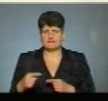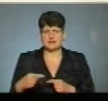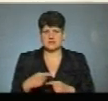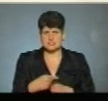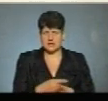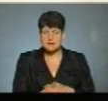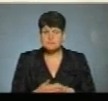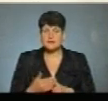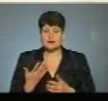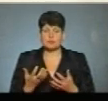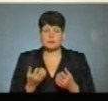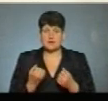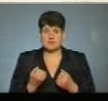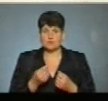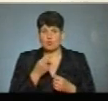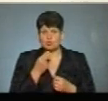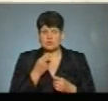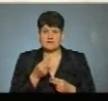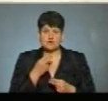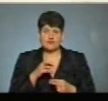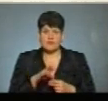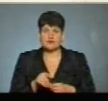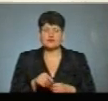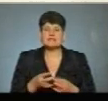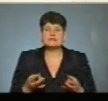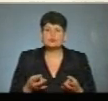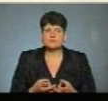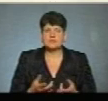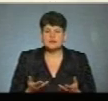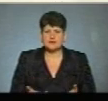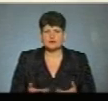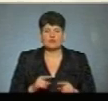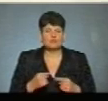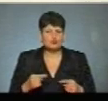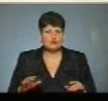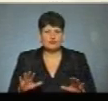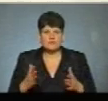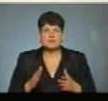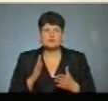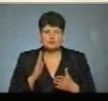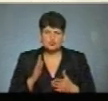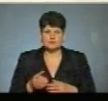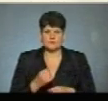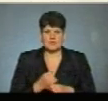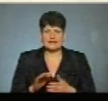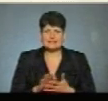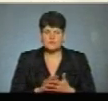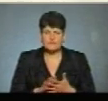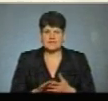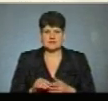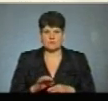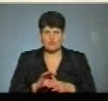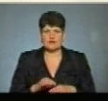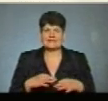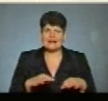чоловіки на відстані один до одного. Якщо ми беремо щодо продуктів харчування, вони нам необхідні. У будь-якому випадку вони будуть проводитись,